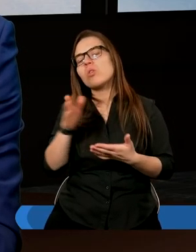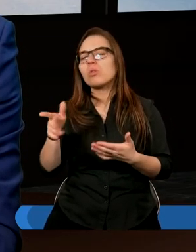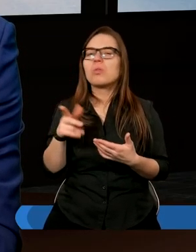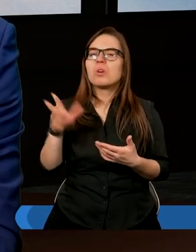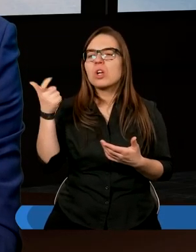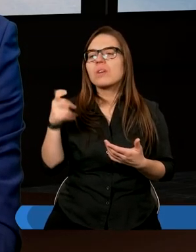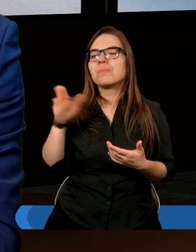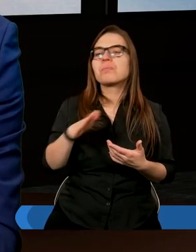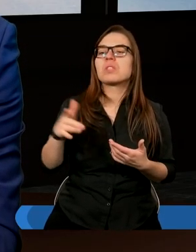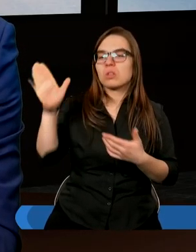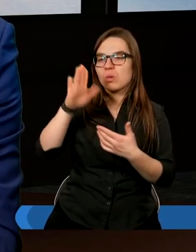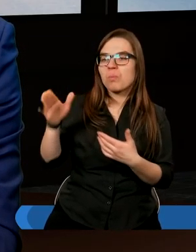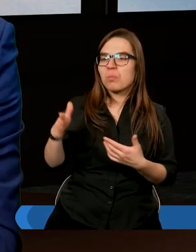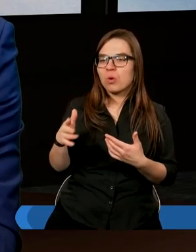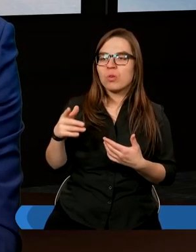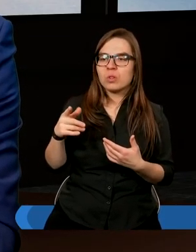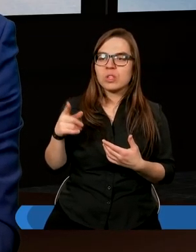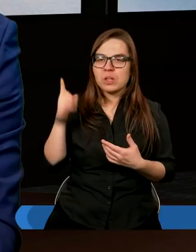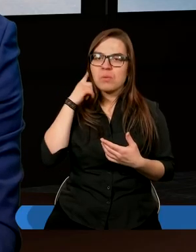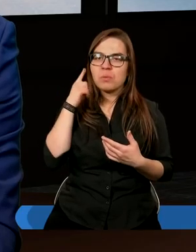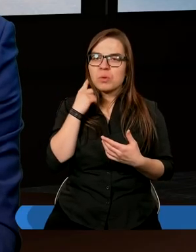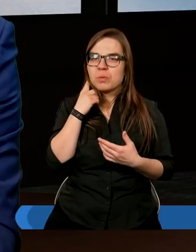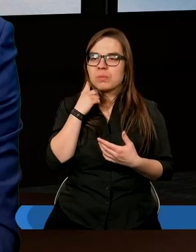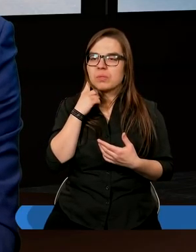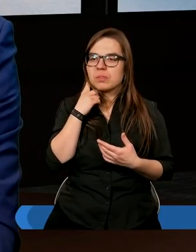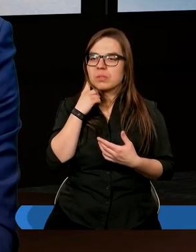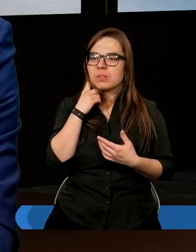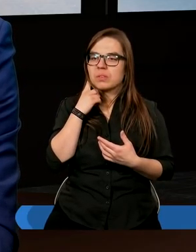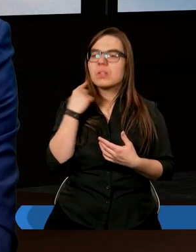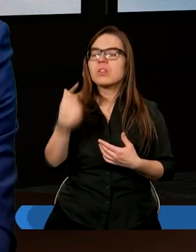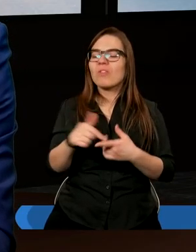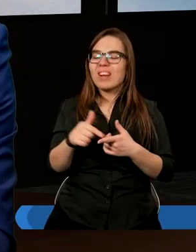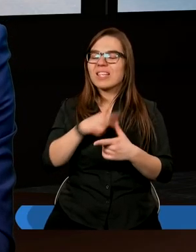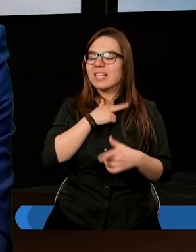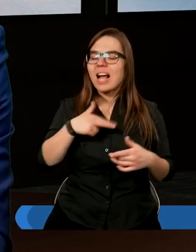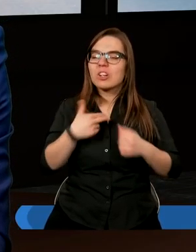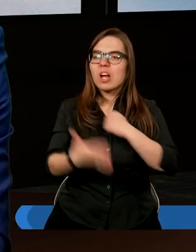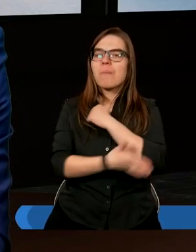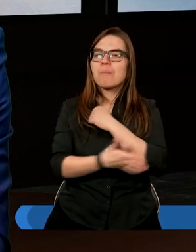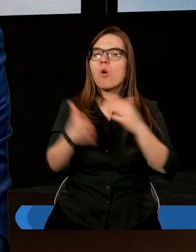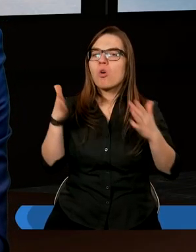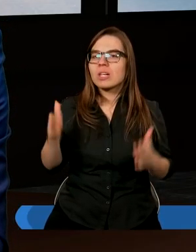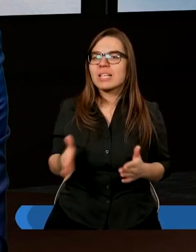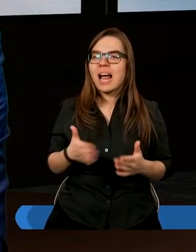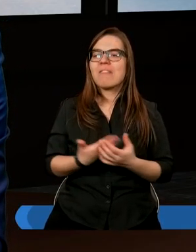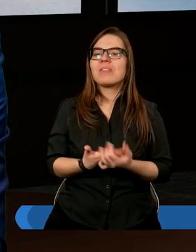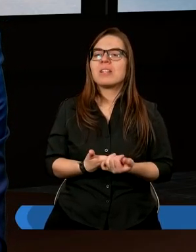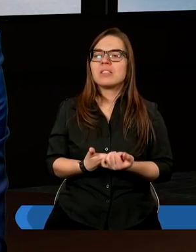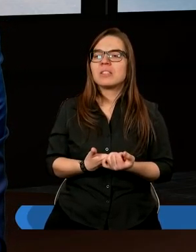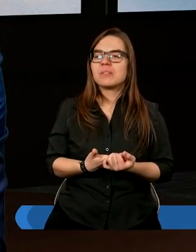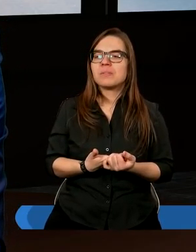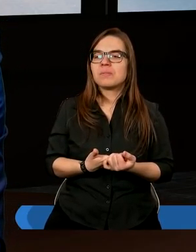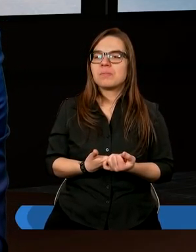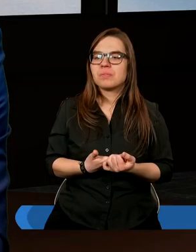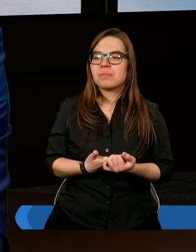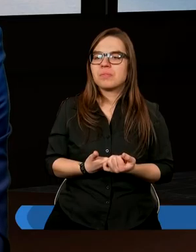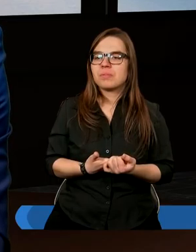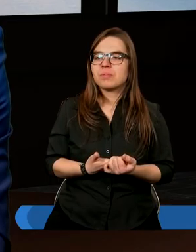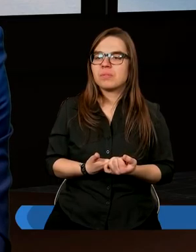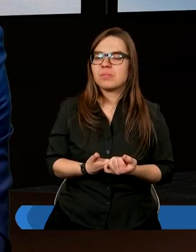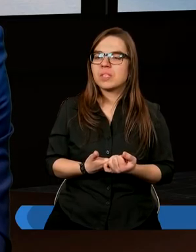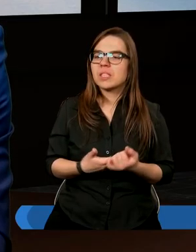to chodzi o to żeby pan Bóg nam mówił że on nas zna prawda to jest właśnie postawa i w tym momencie właśnie kiedy